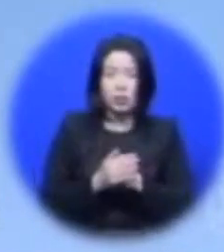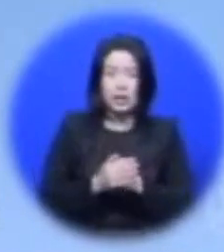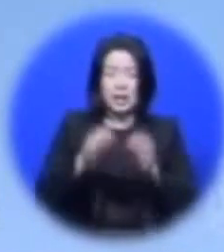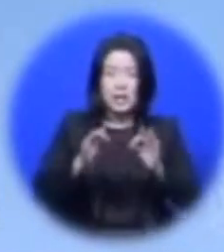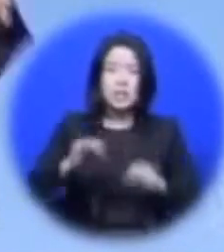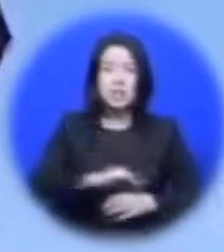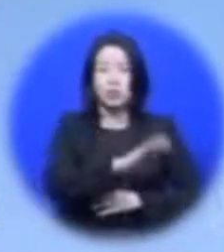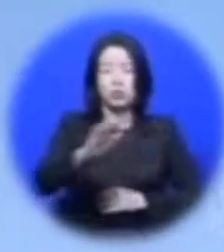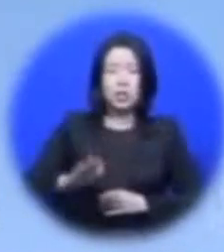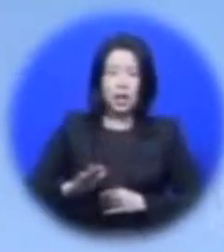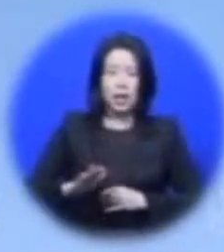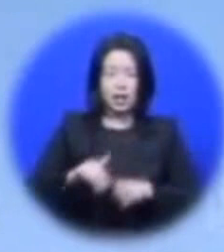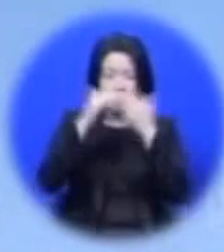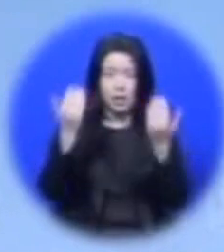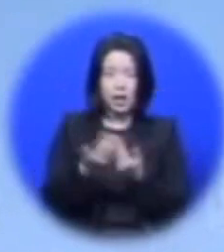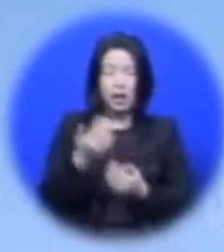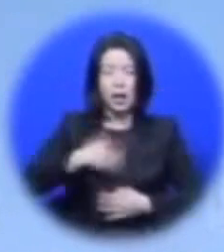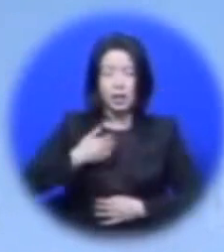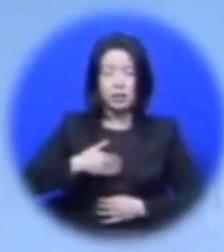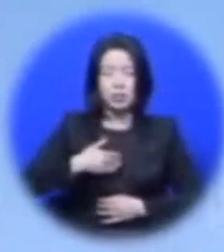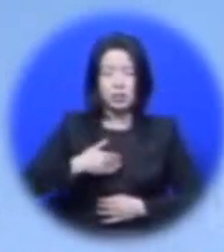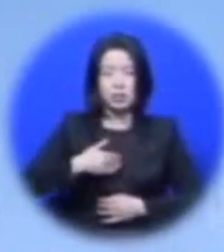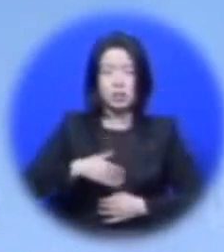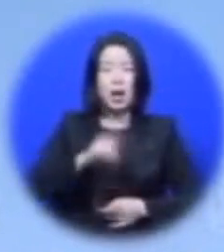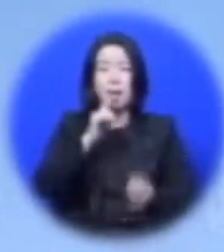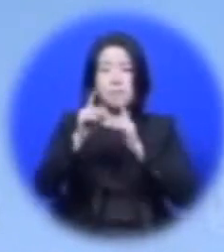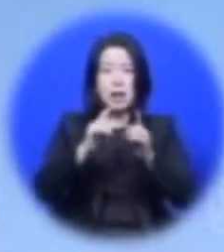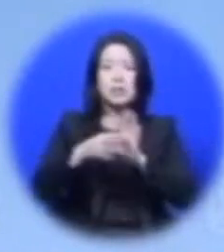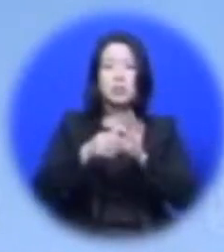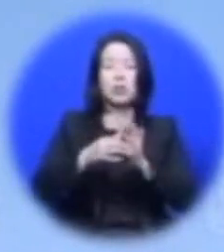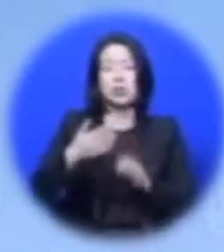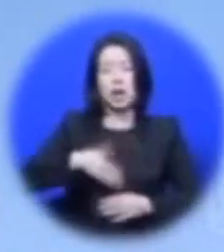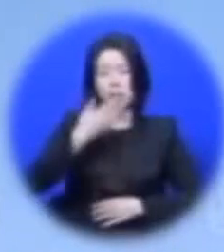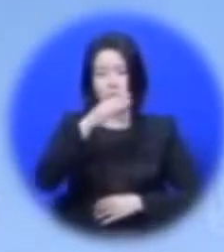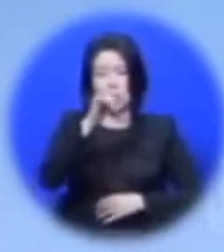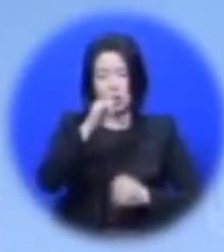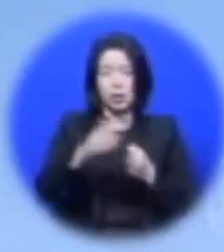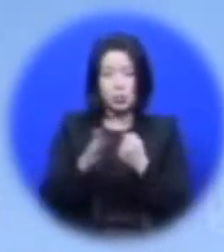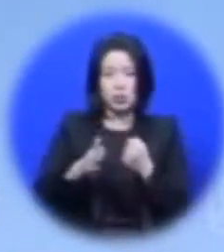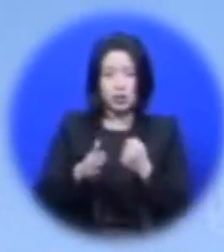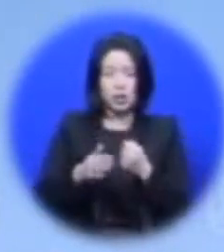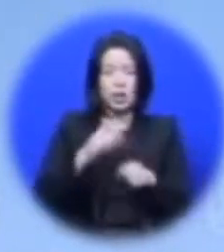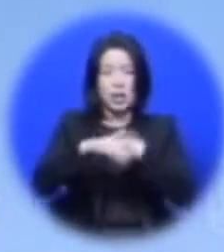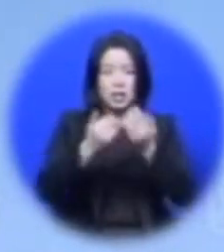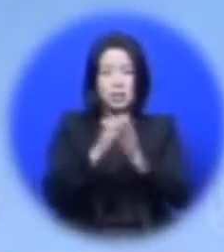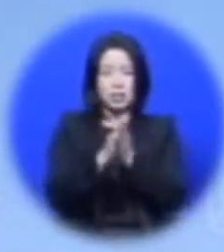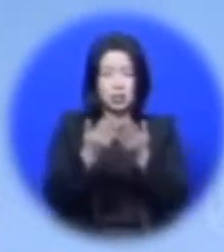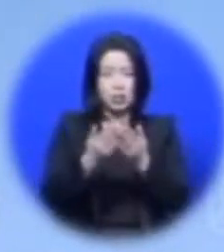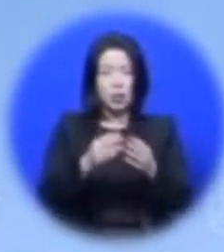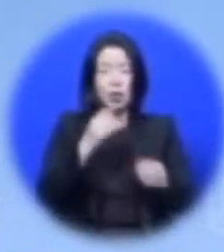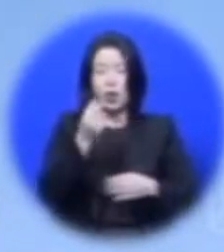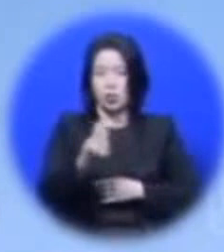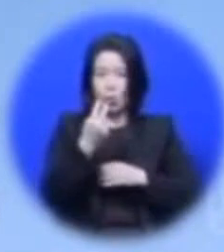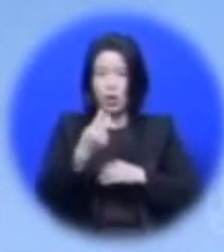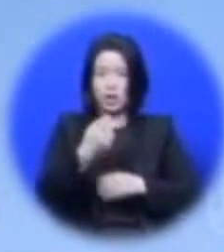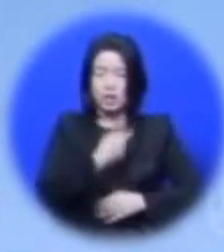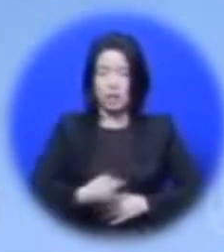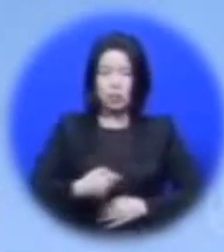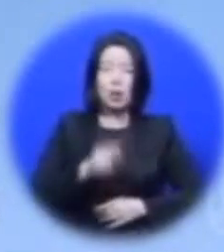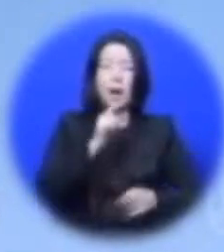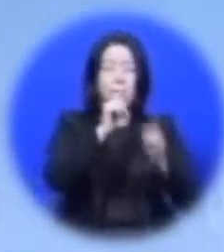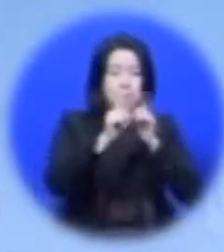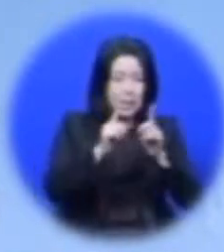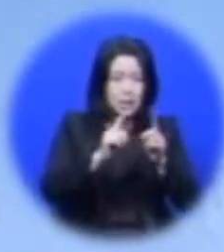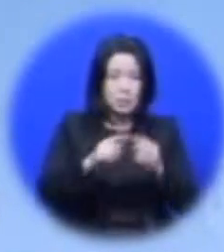것이 다 말씀을 통해서 알게 되기 때문입니다. 그래서 성경 요한사도는 말씀과 예수 그리스도를